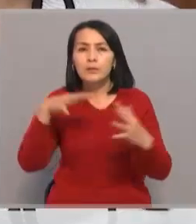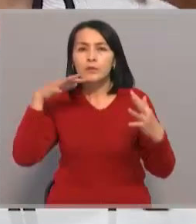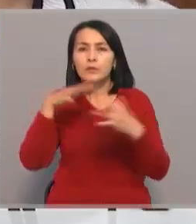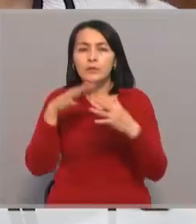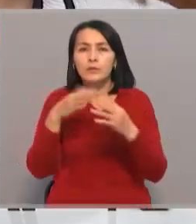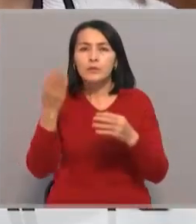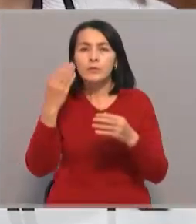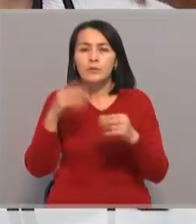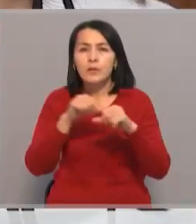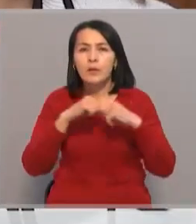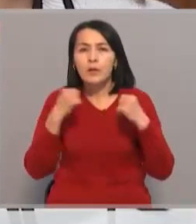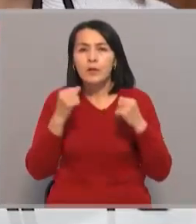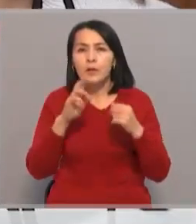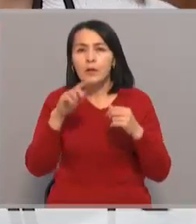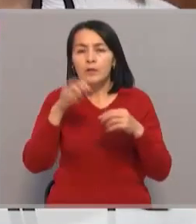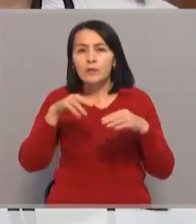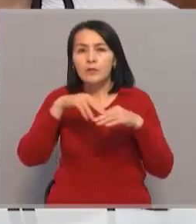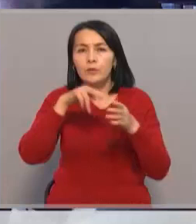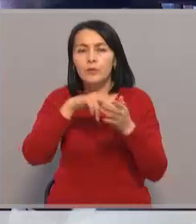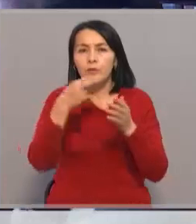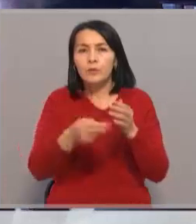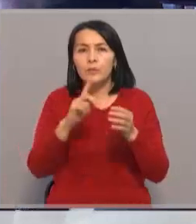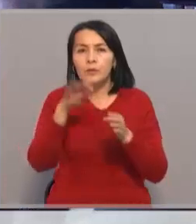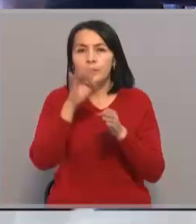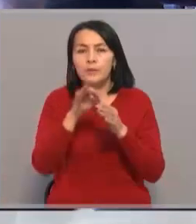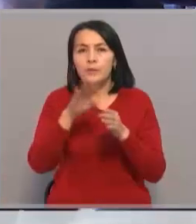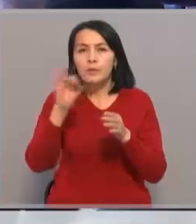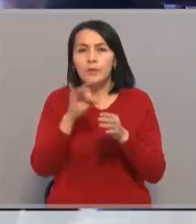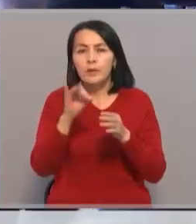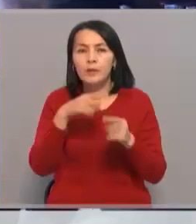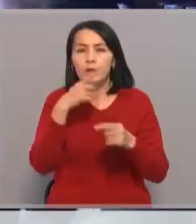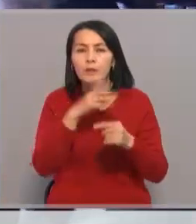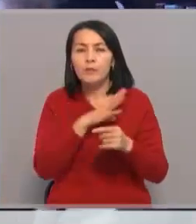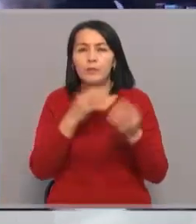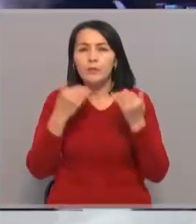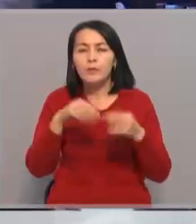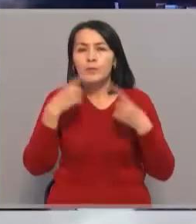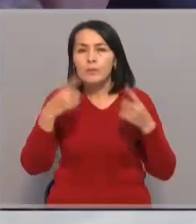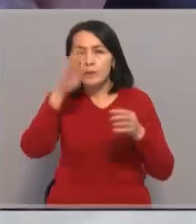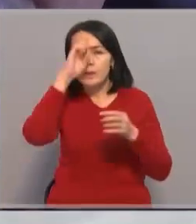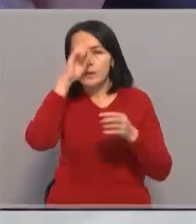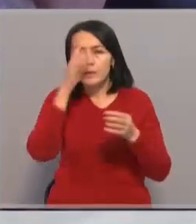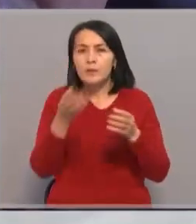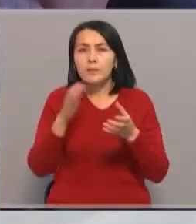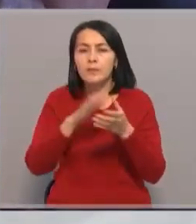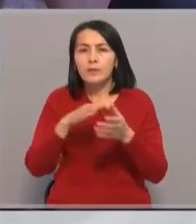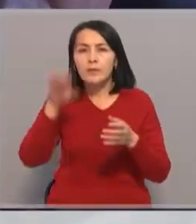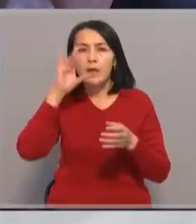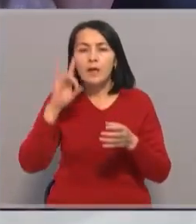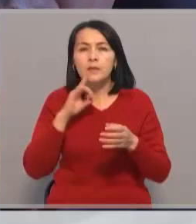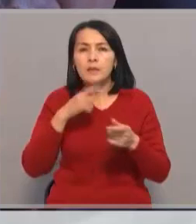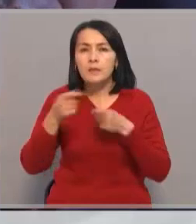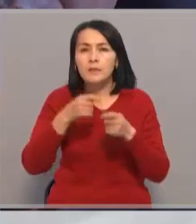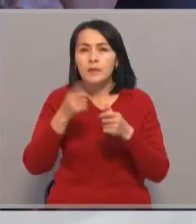посткеңестік елдердің сарапшылары ксроны құлатуға бірден бір түрткі болған оқиға екенін айтады. Өзге елдер мойындағанымен Қазақстан